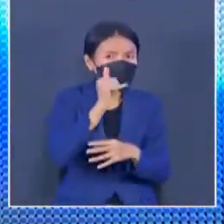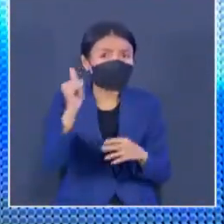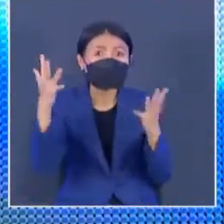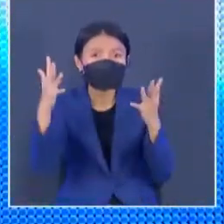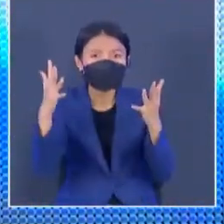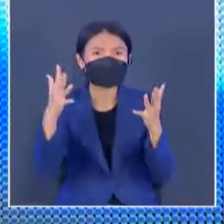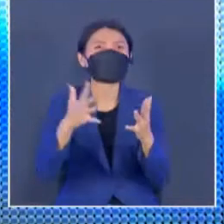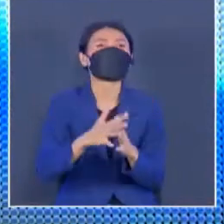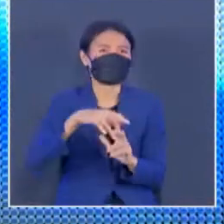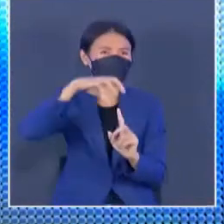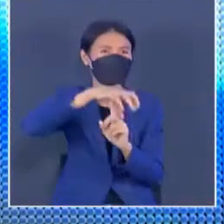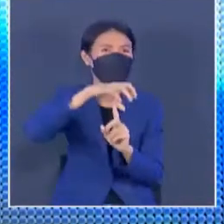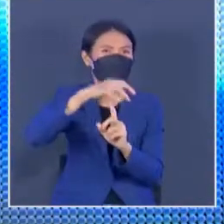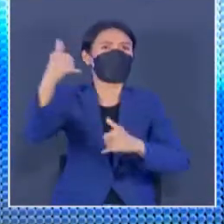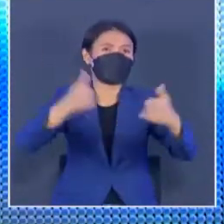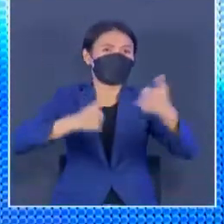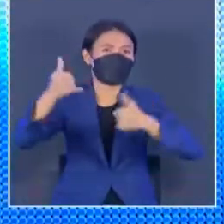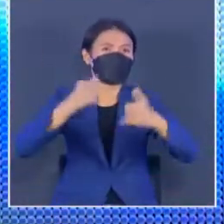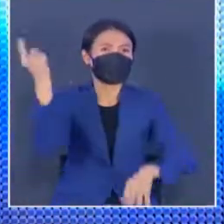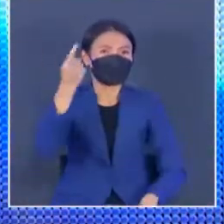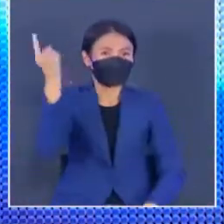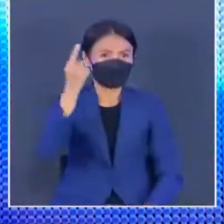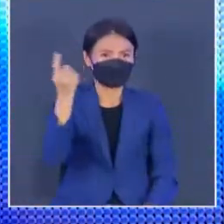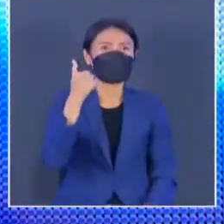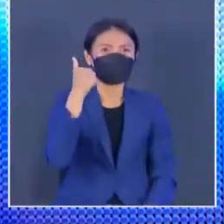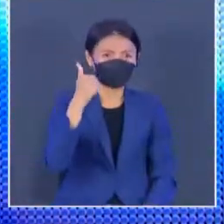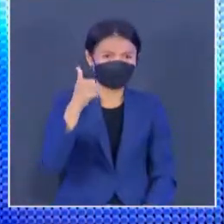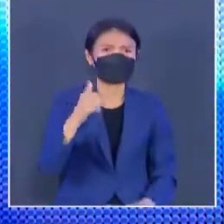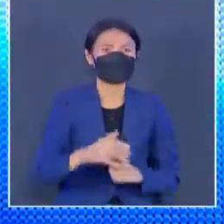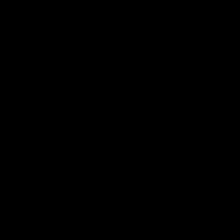งานส่งท้ายปีเก่าต้อนรับปีใหม่อย่างปลอดภัยกับโมโน29ที่พัทยากันนะคะ